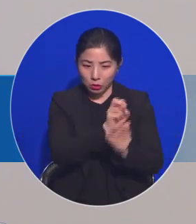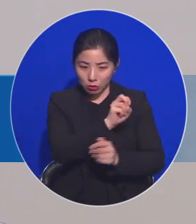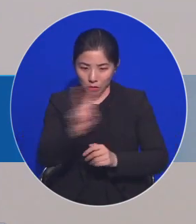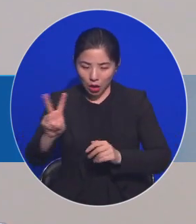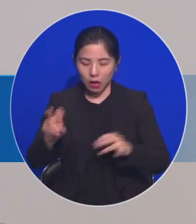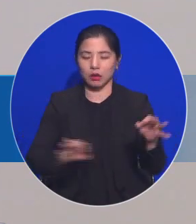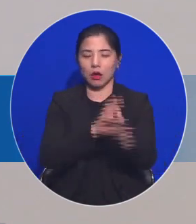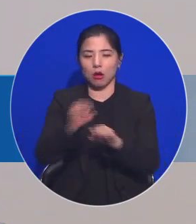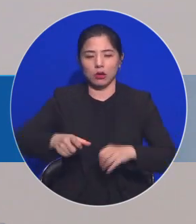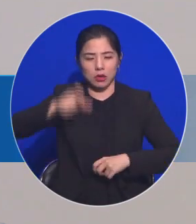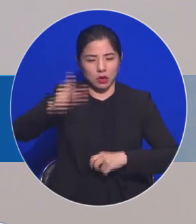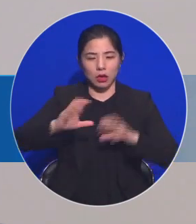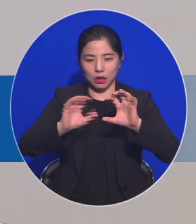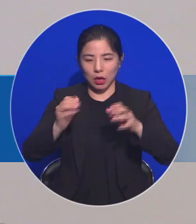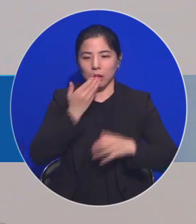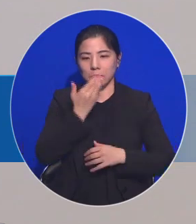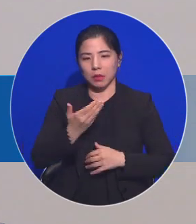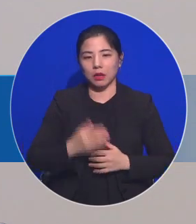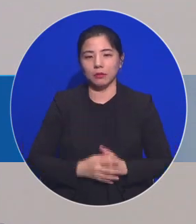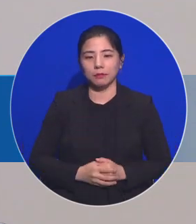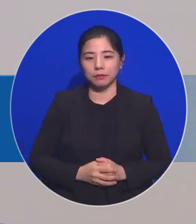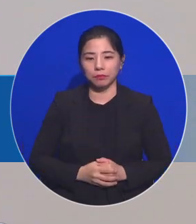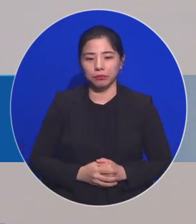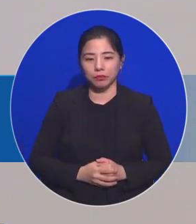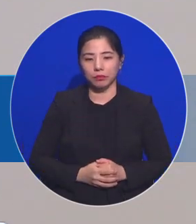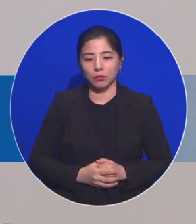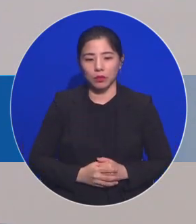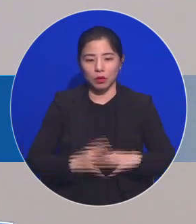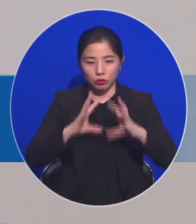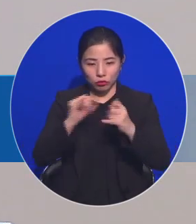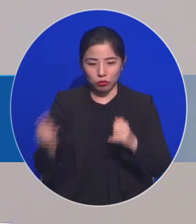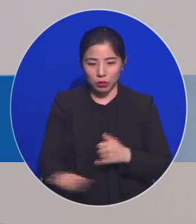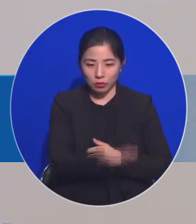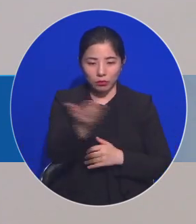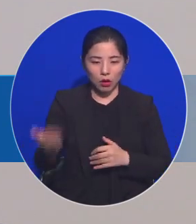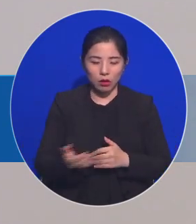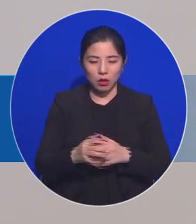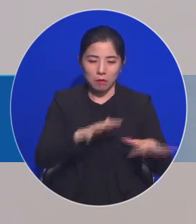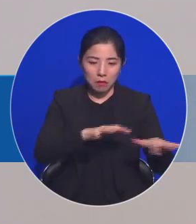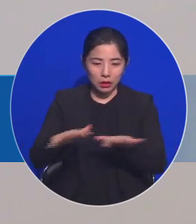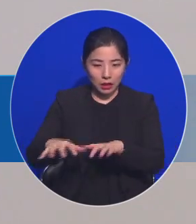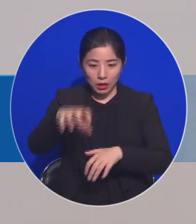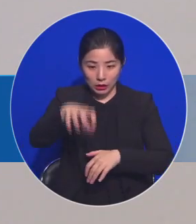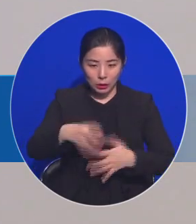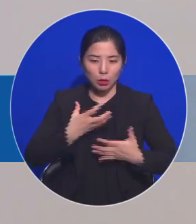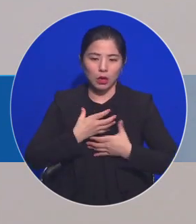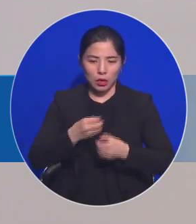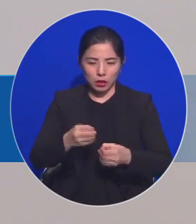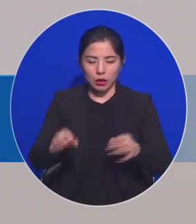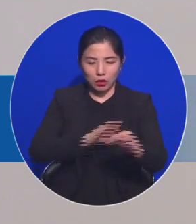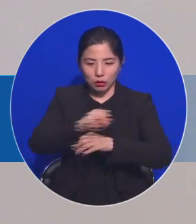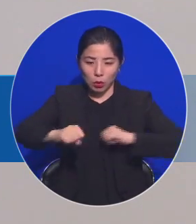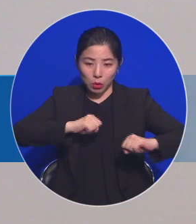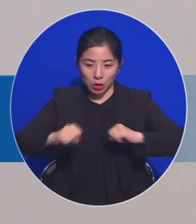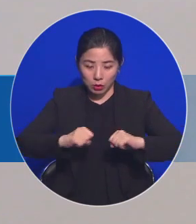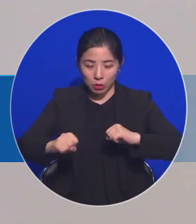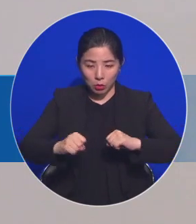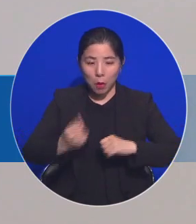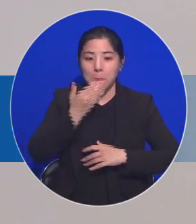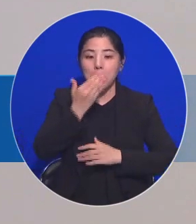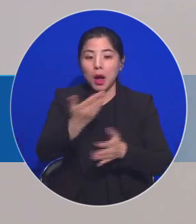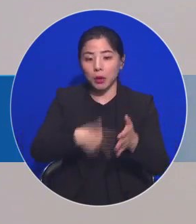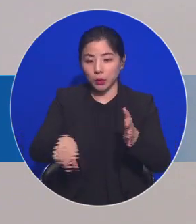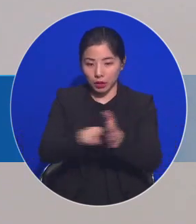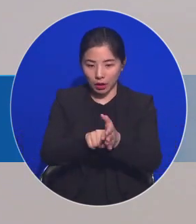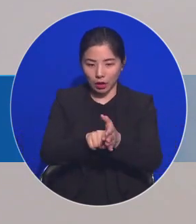경제 강국이 될 수 있습니다. 국민들께서 바다에서 안전하게 경제 활동을 펼칠